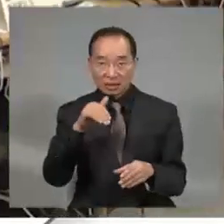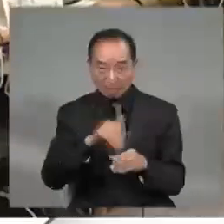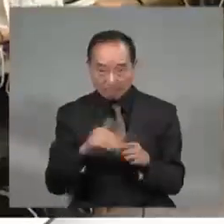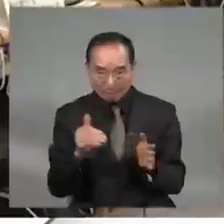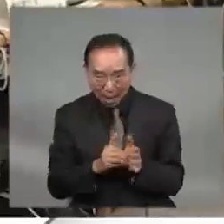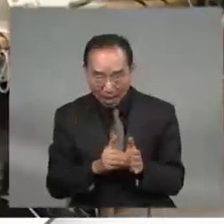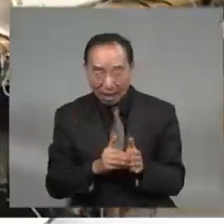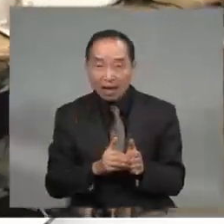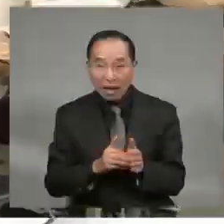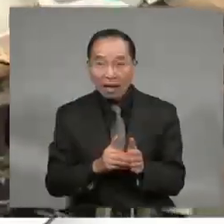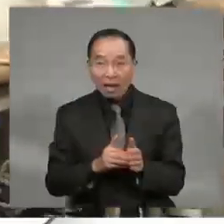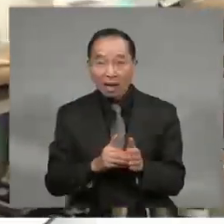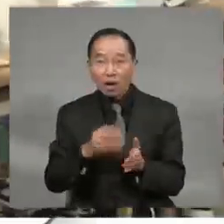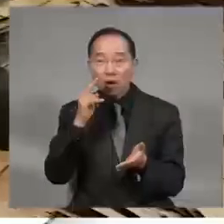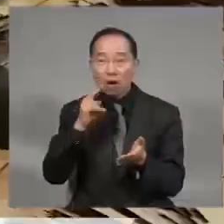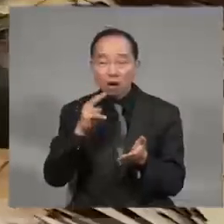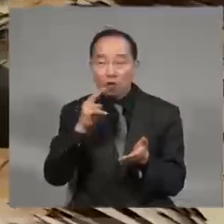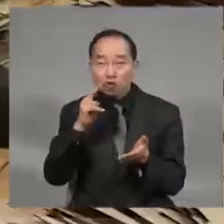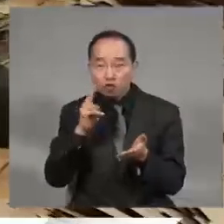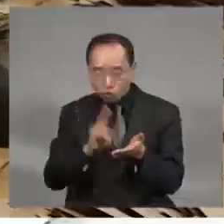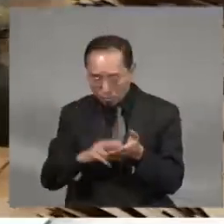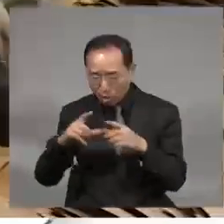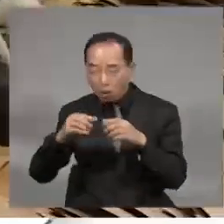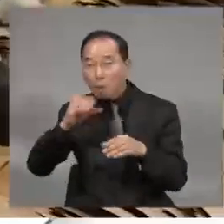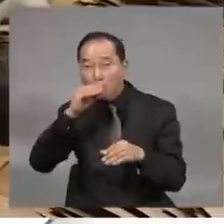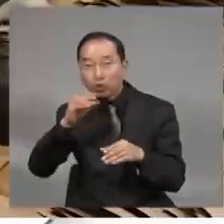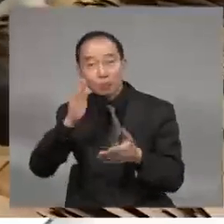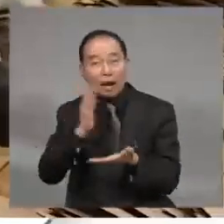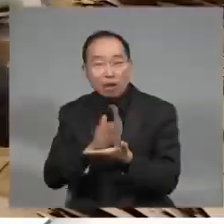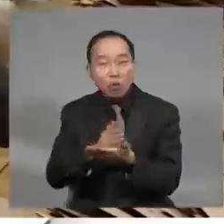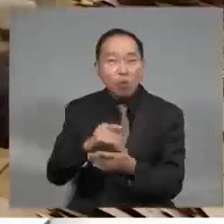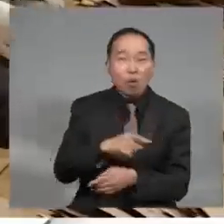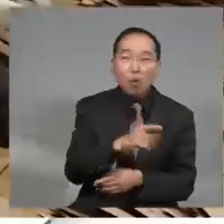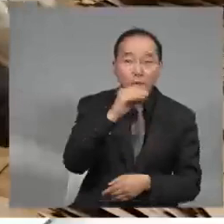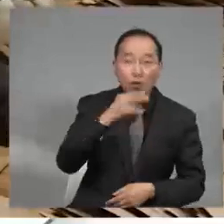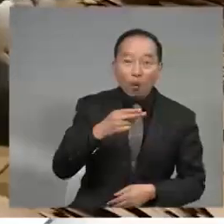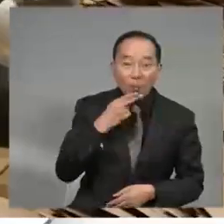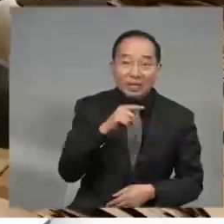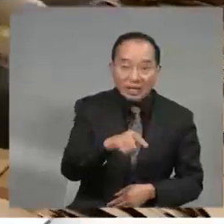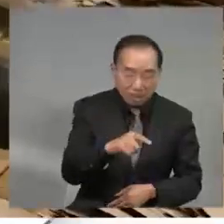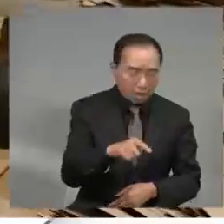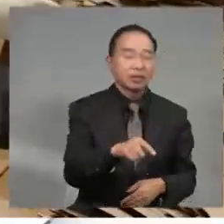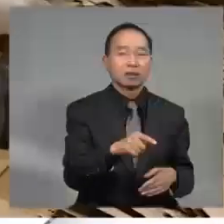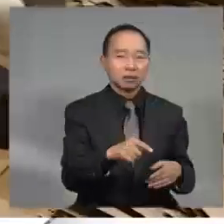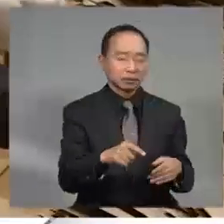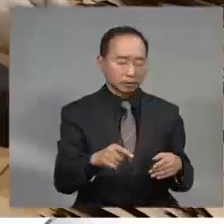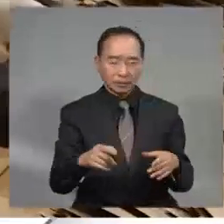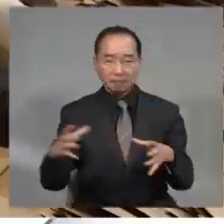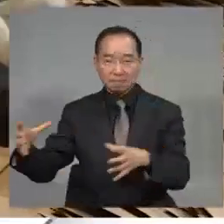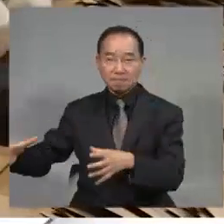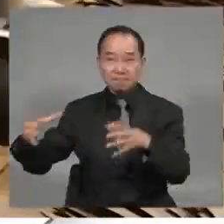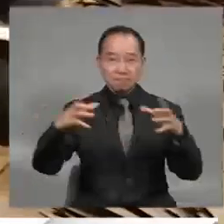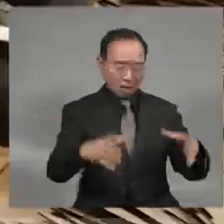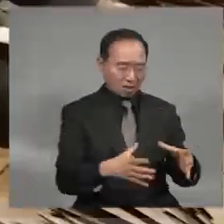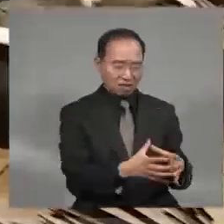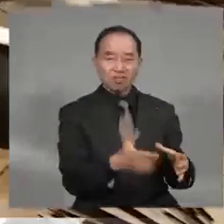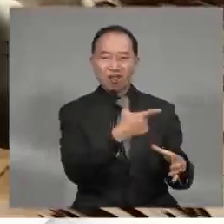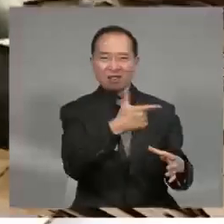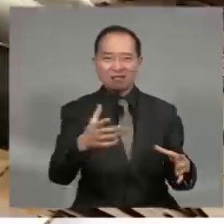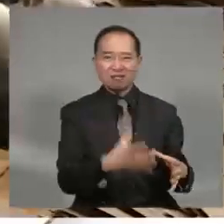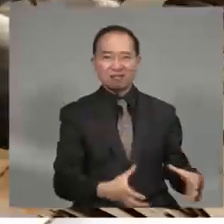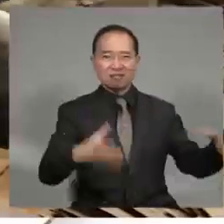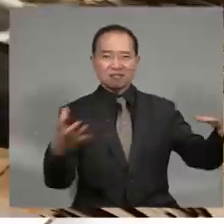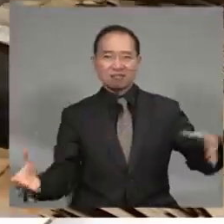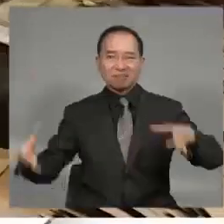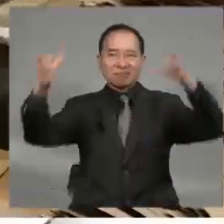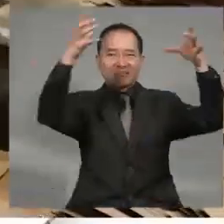뒀고요. 네. 자, 저희가 전국 곳곳에 지금 예, 이제 투표 마감. 현장을 좀 생중계로 보내드리고 있는데요.